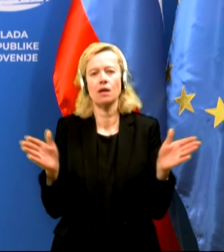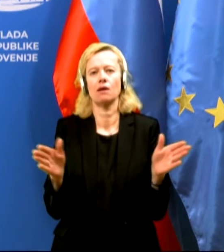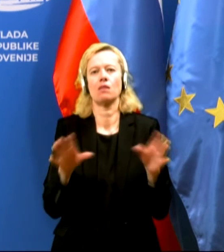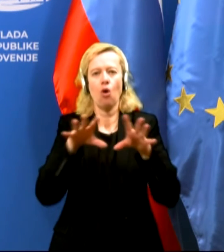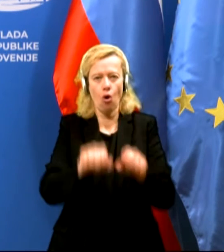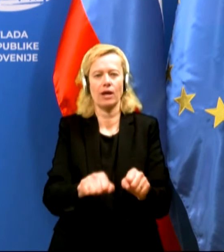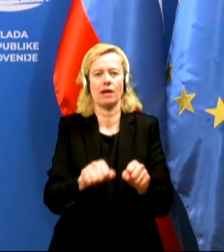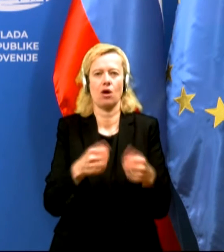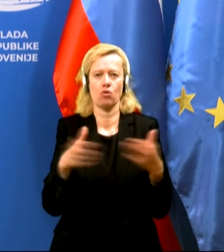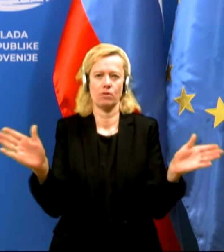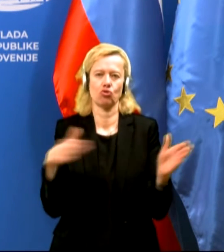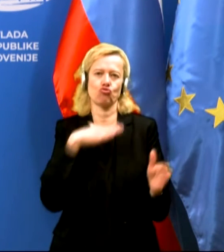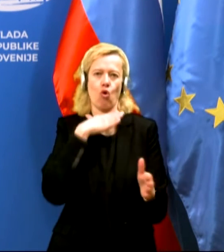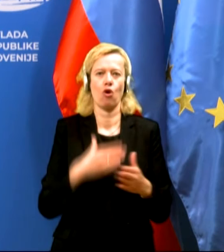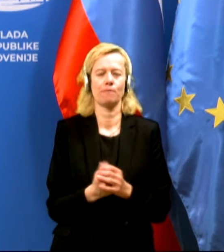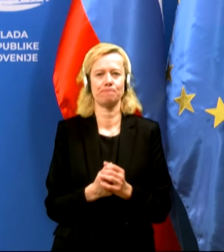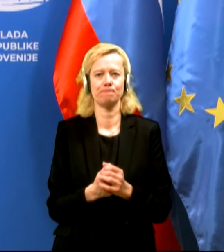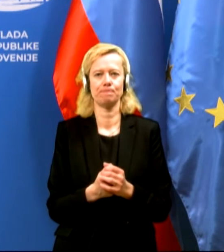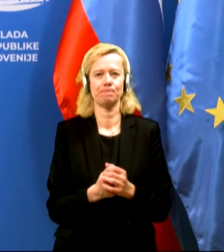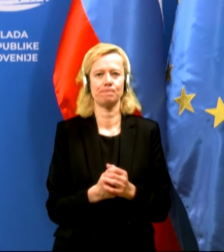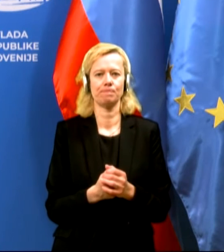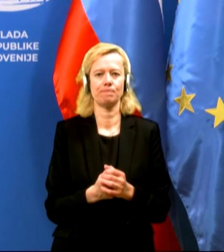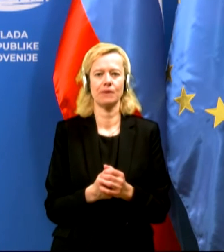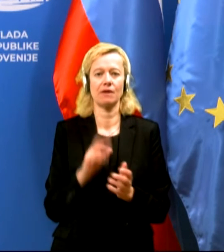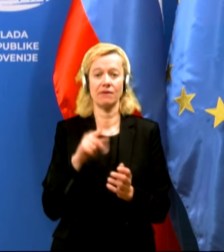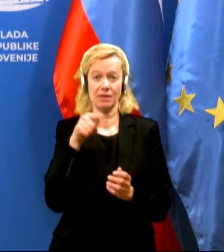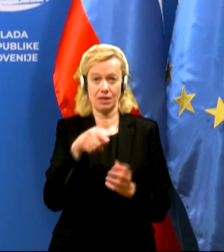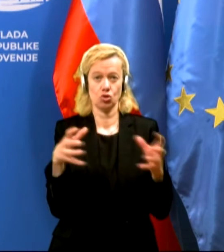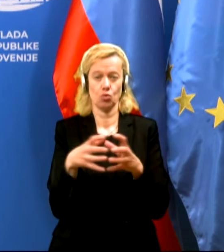šol. V tej skupini